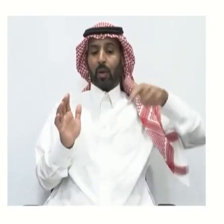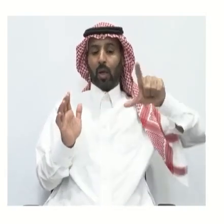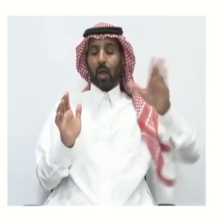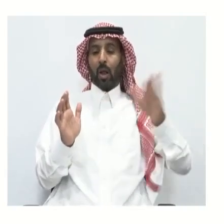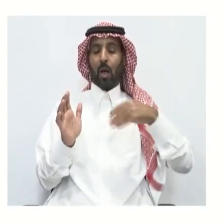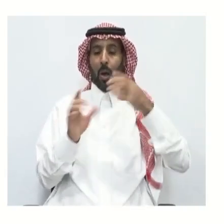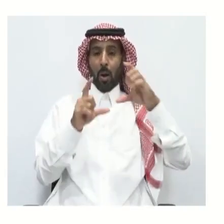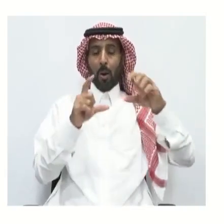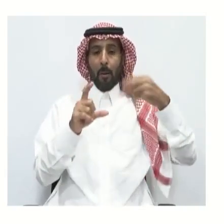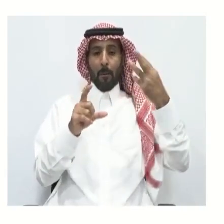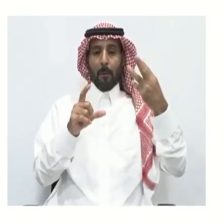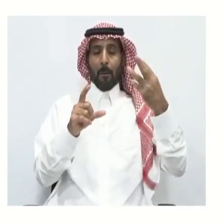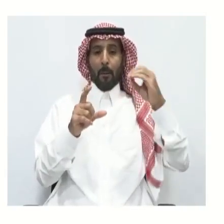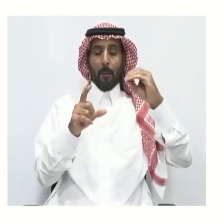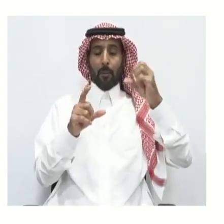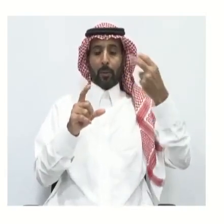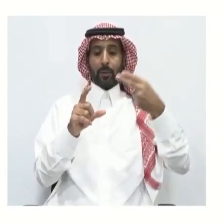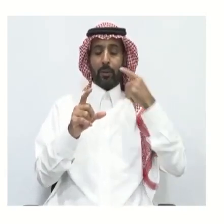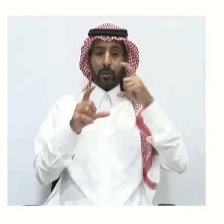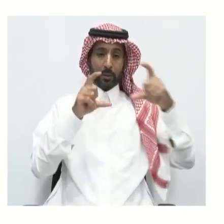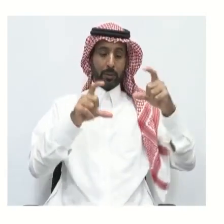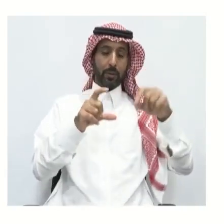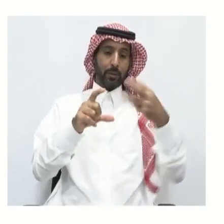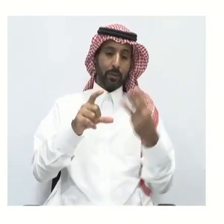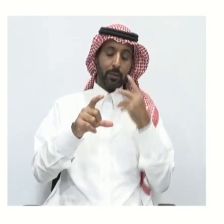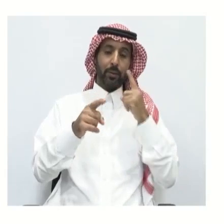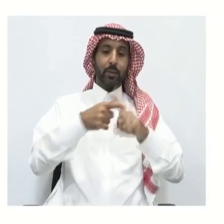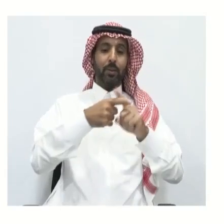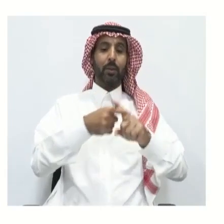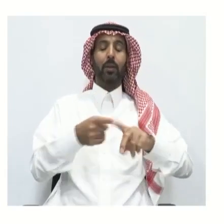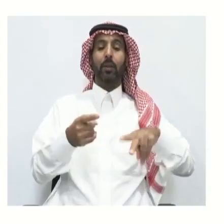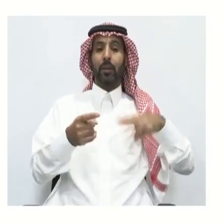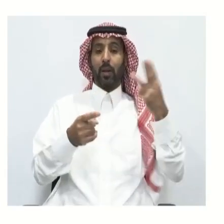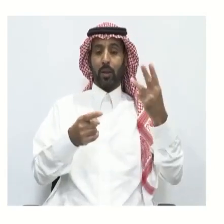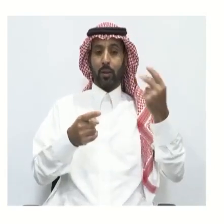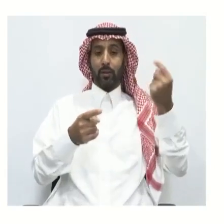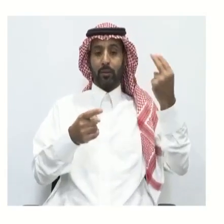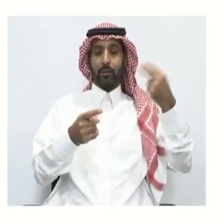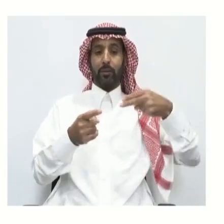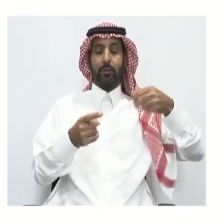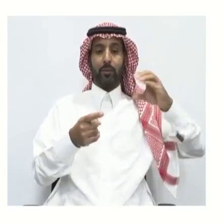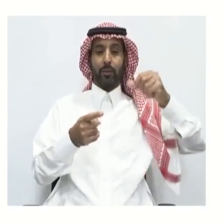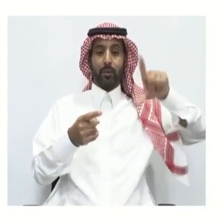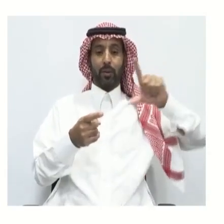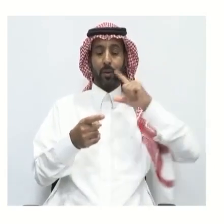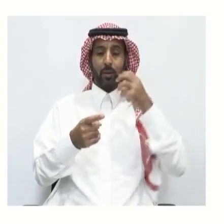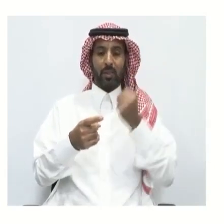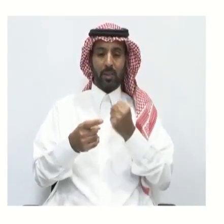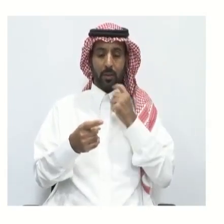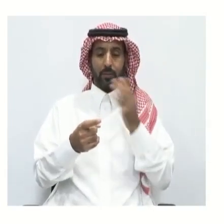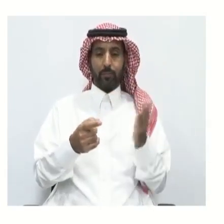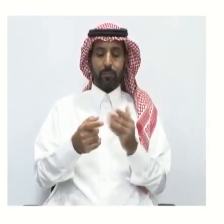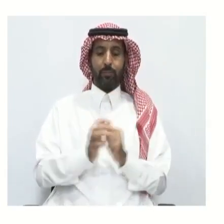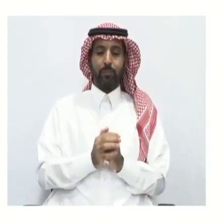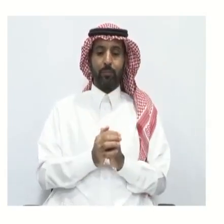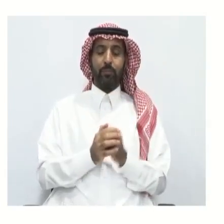3 او اجعفن الكل 3 زائد 3 اكس ال طبعا هنا الالمنيوم صلب لدينا هنا